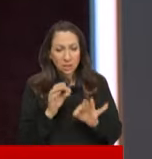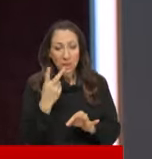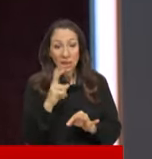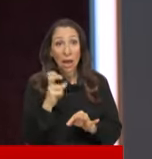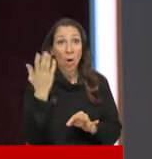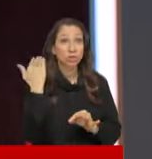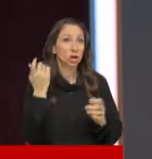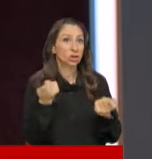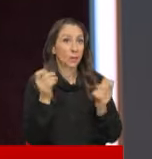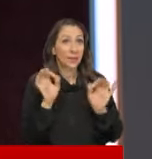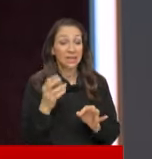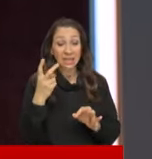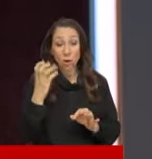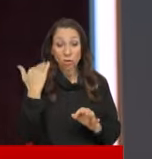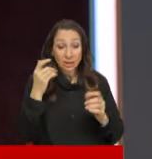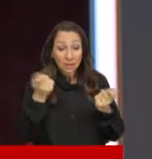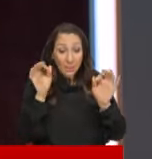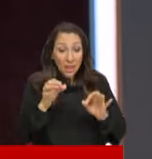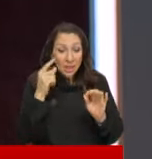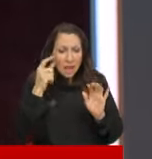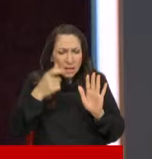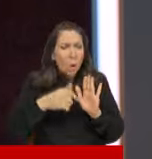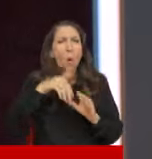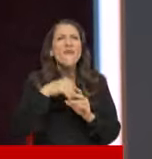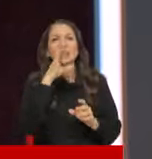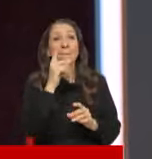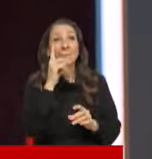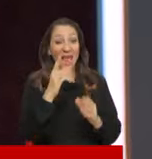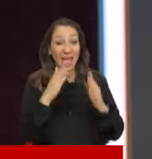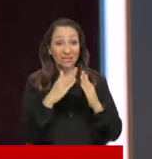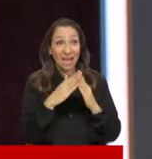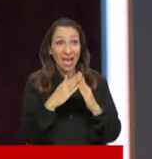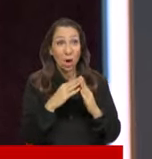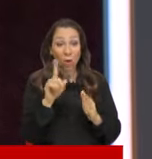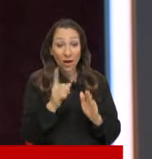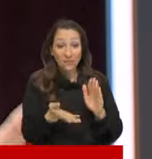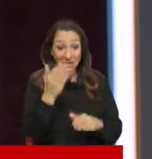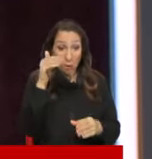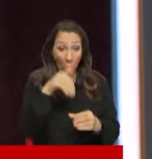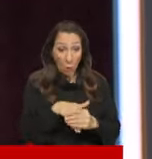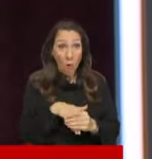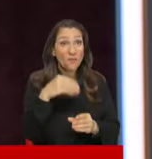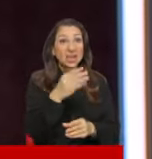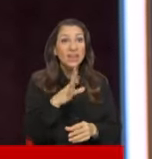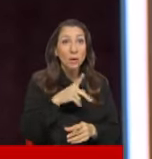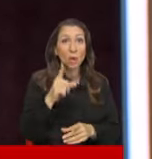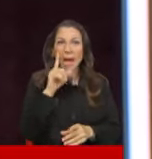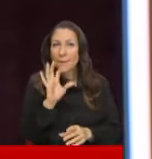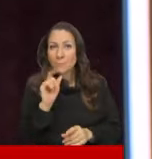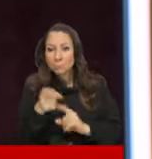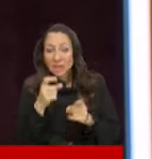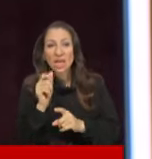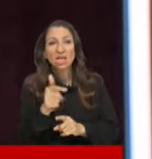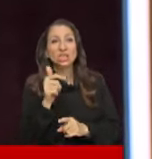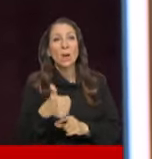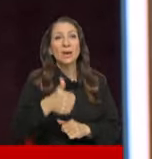önce çalışmaları başlattık Seçmen listel ini tek tek inceledik Eğer bir hanede 10dan fazla seçmen yaşıyorsa bunları tespit ettik ve ilçe